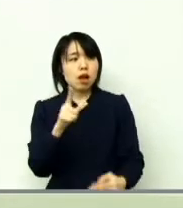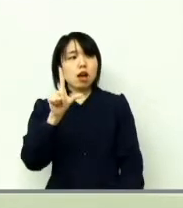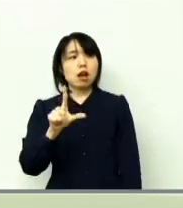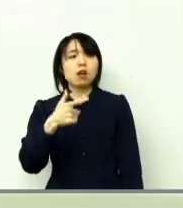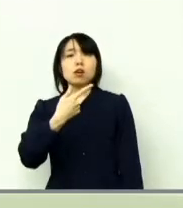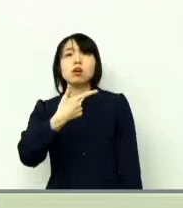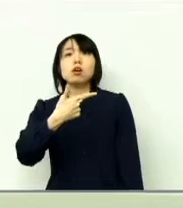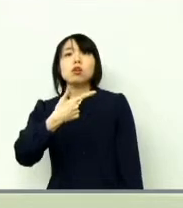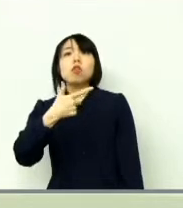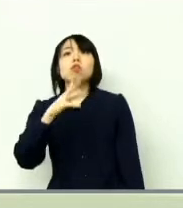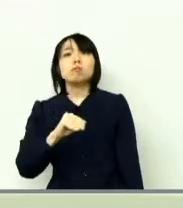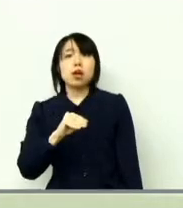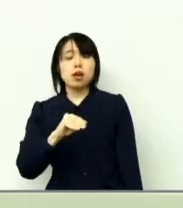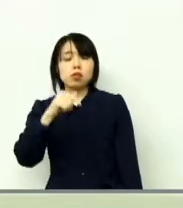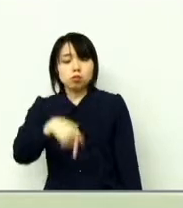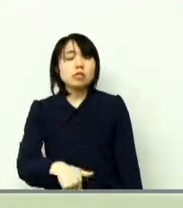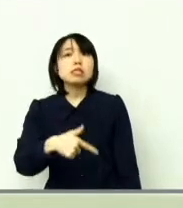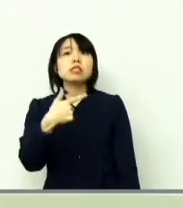64,692件のうち、